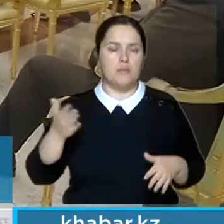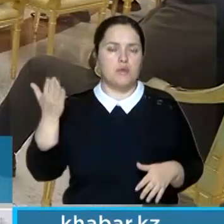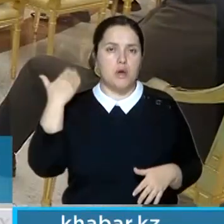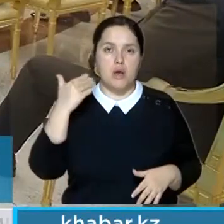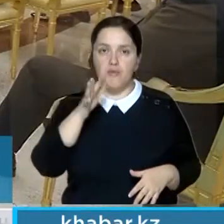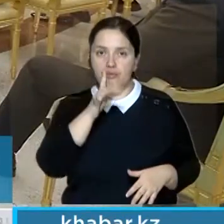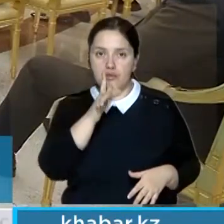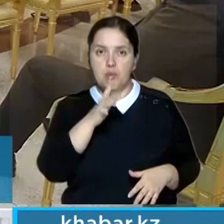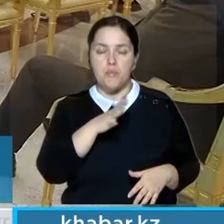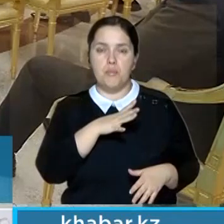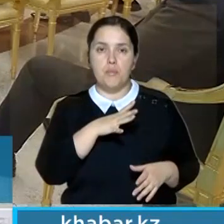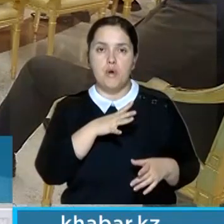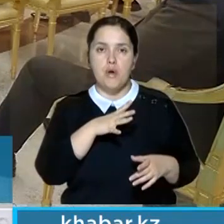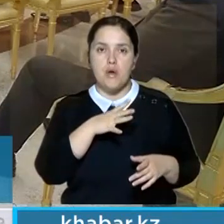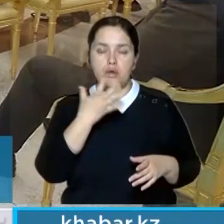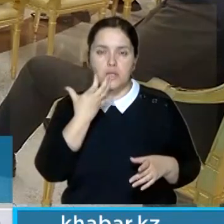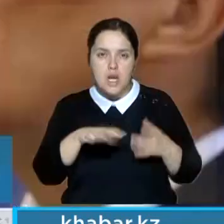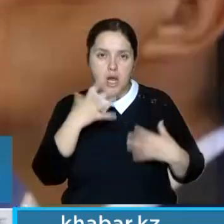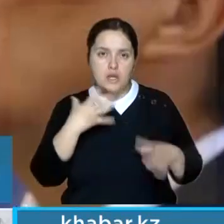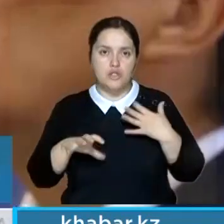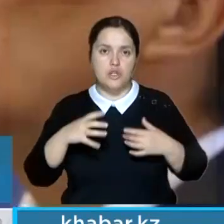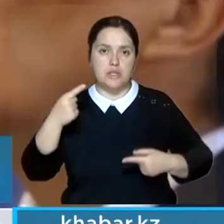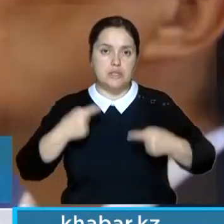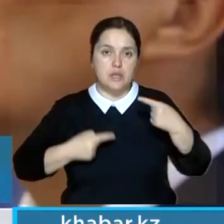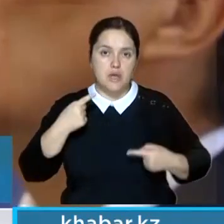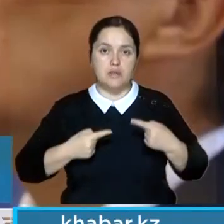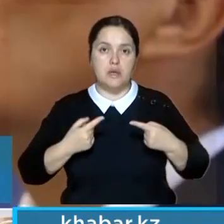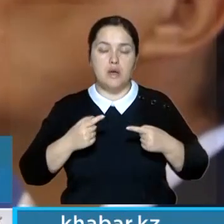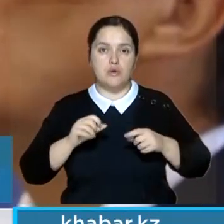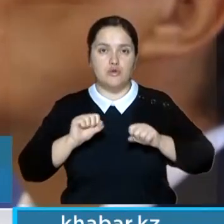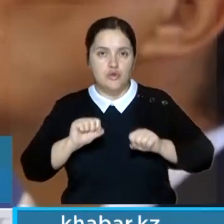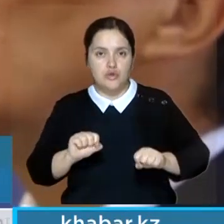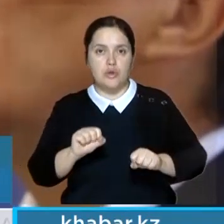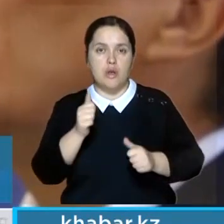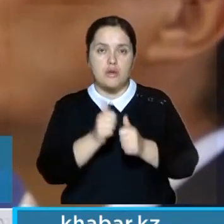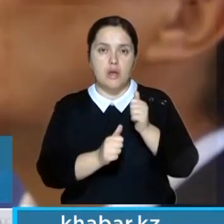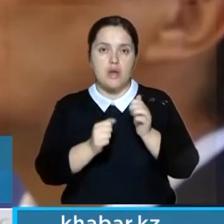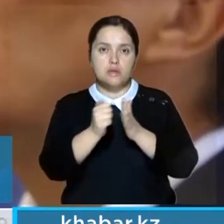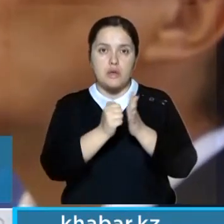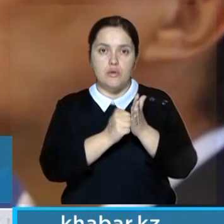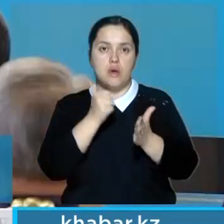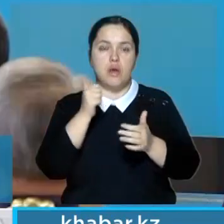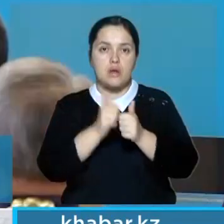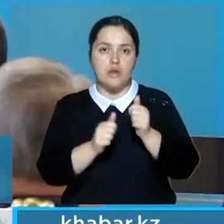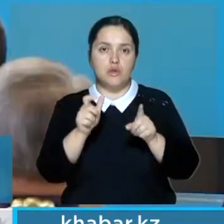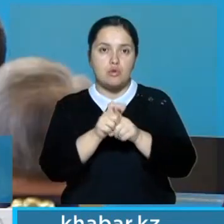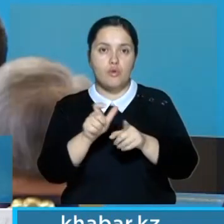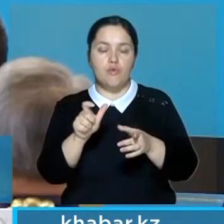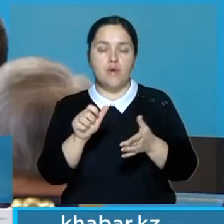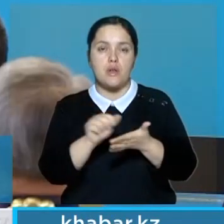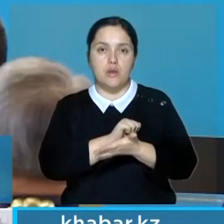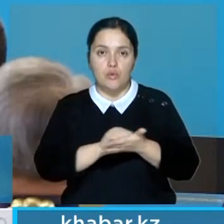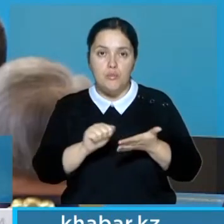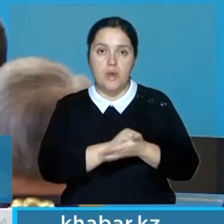обществе происходили долгие и горячие дискуссии. Защищать и обосновывать приходилось каждую статью, каждое слово документа. Глава